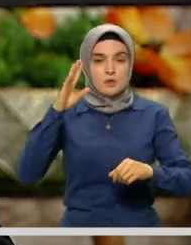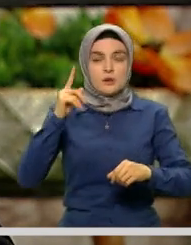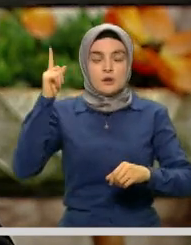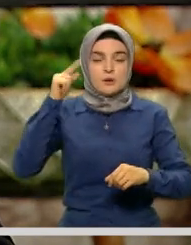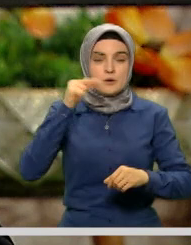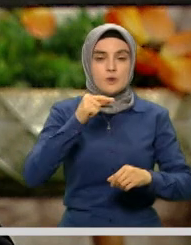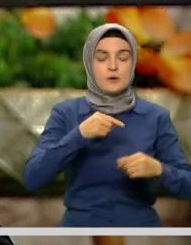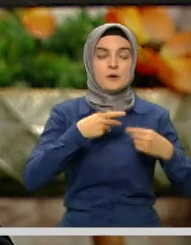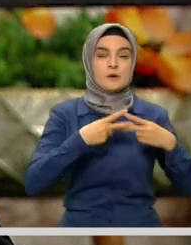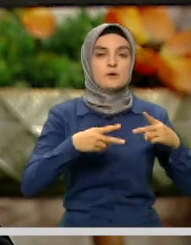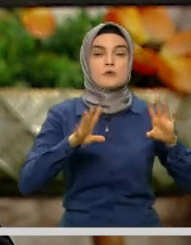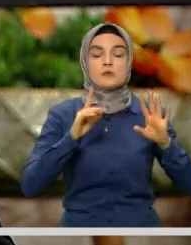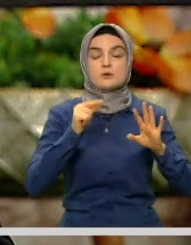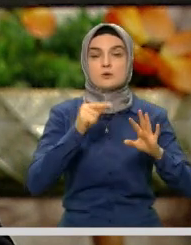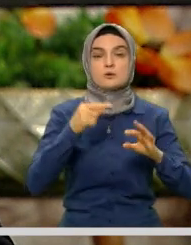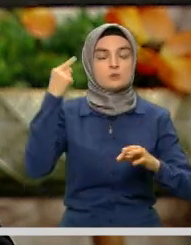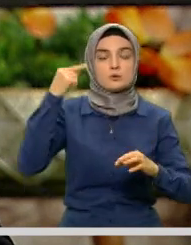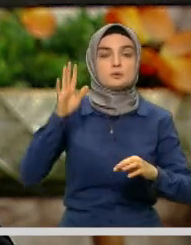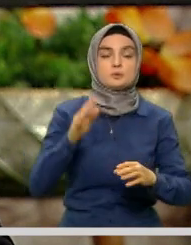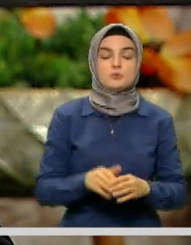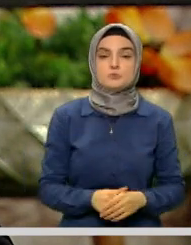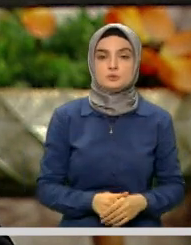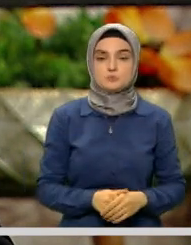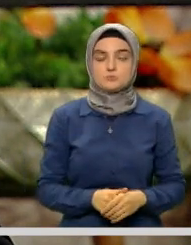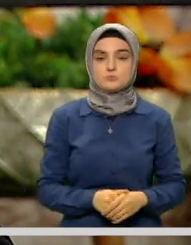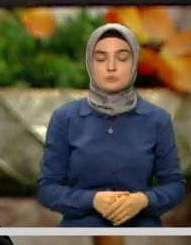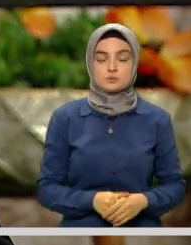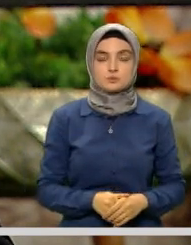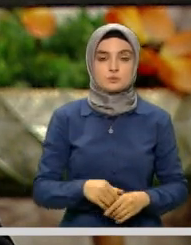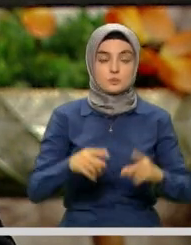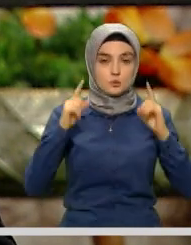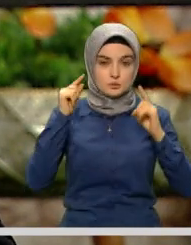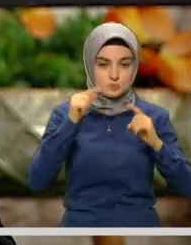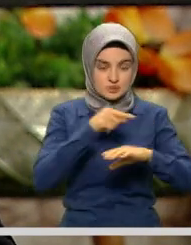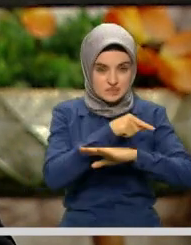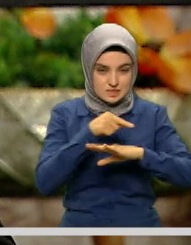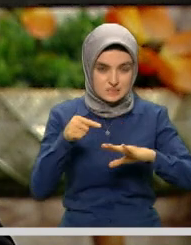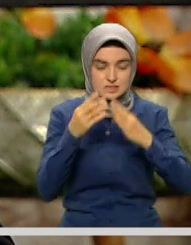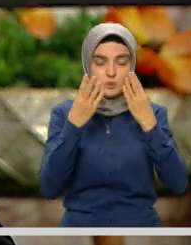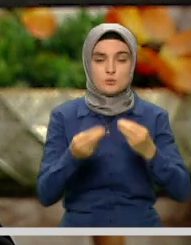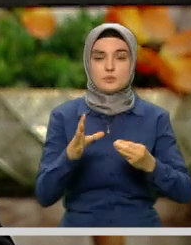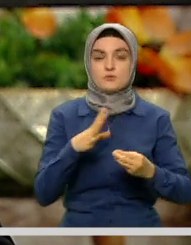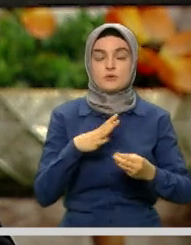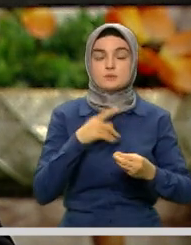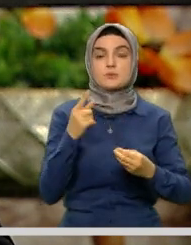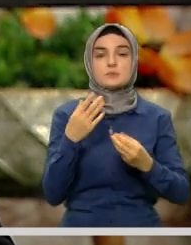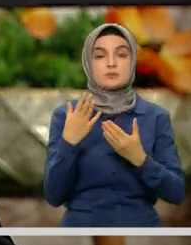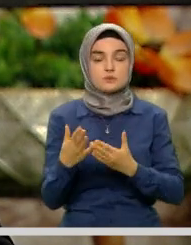affetmeyecek. Böyle bir tereddüt yaşamıyor. Ya, tevbede böyle ince bir çizgi de var. Yani siz bir noktaya